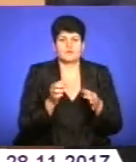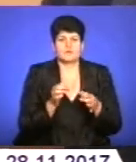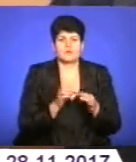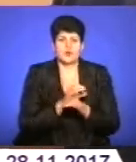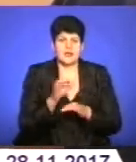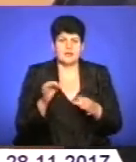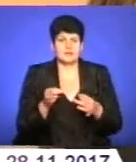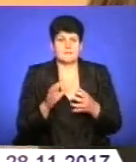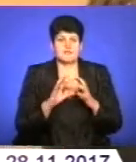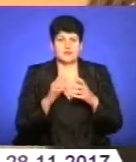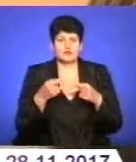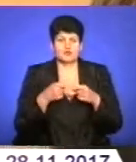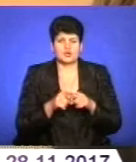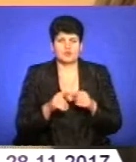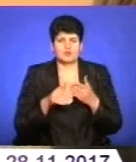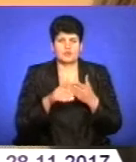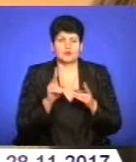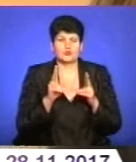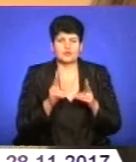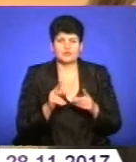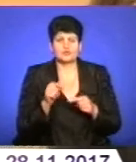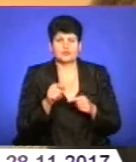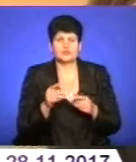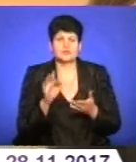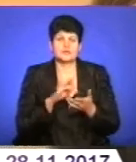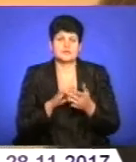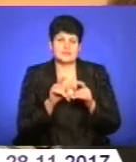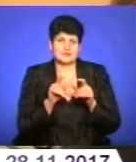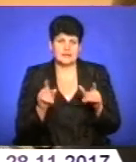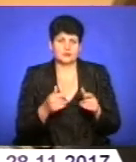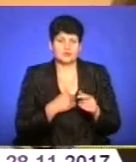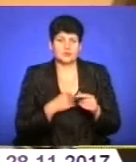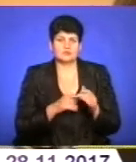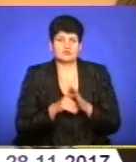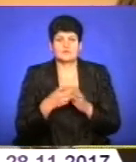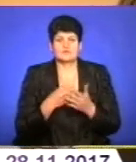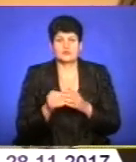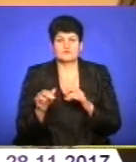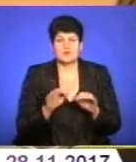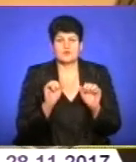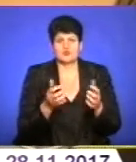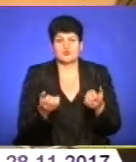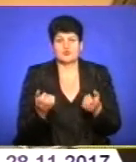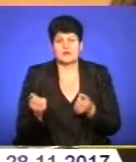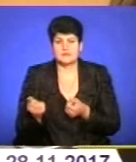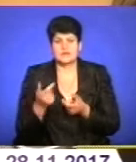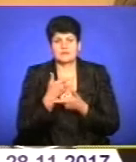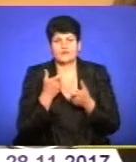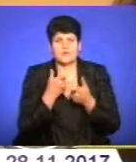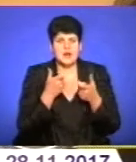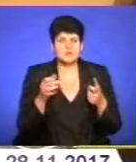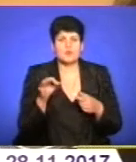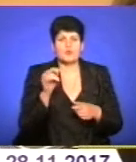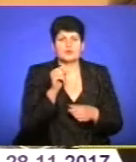міжнародно-технічної допомоги. В цьому центрі суб'єкти господарювання або особи, які хочуть започаткувати власну справу, зможуть отримати інформацію про